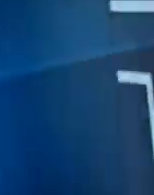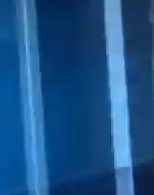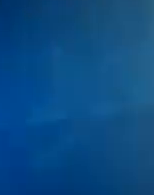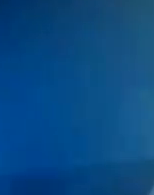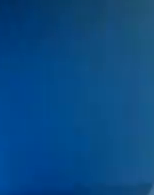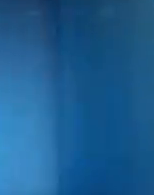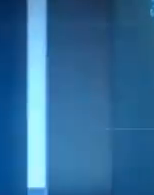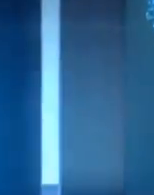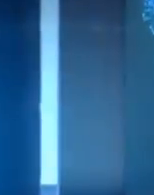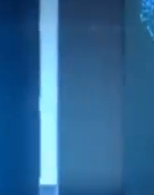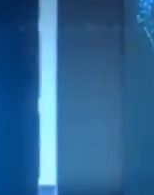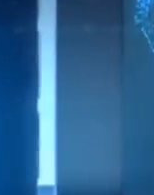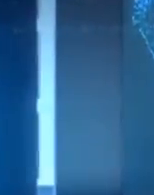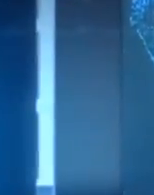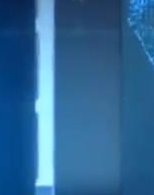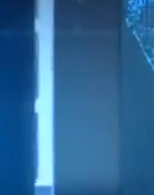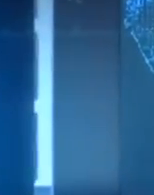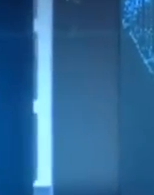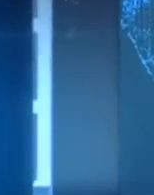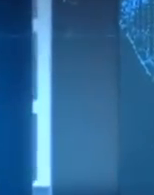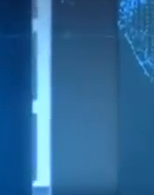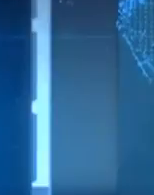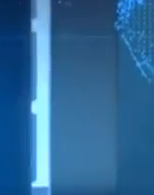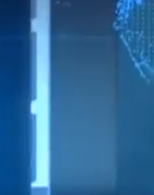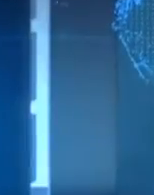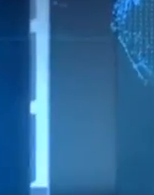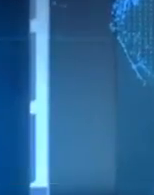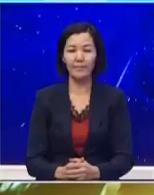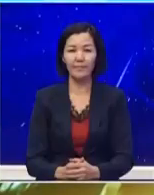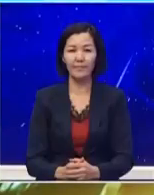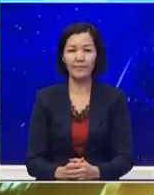Топтаманы ғалымдар ақпараттармен дайындаған Амина Құдайберген, Жетісу арнасы.